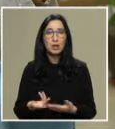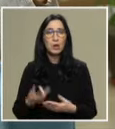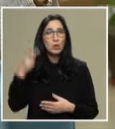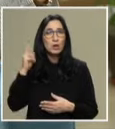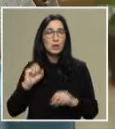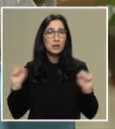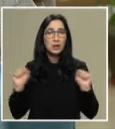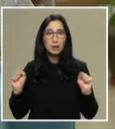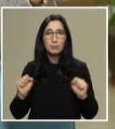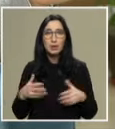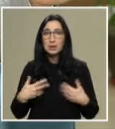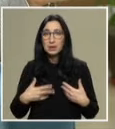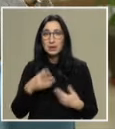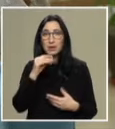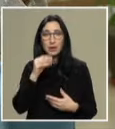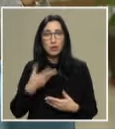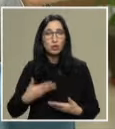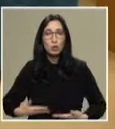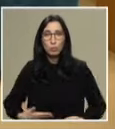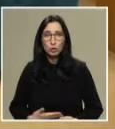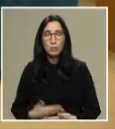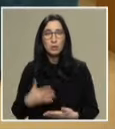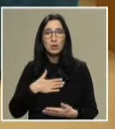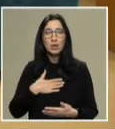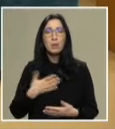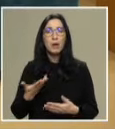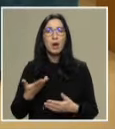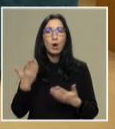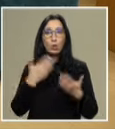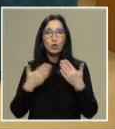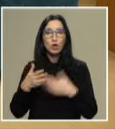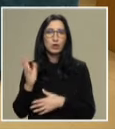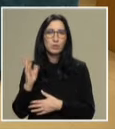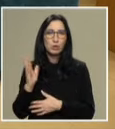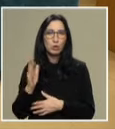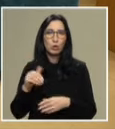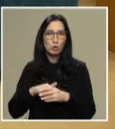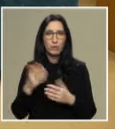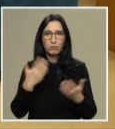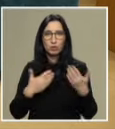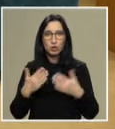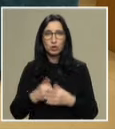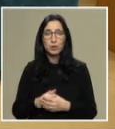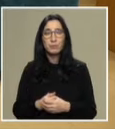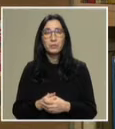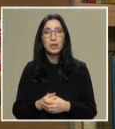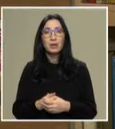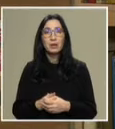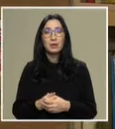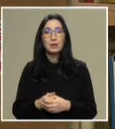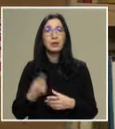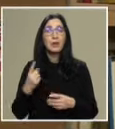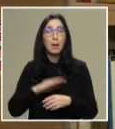гимназия? Искате ли да кажете, необходимо ли е да има училищни психолози в училищата? За училищните